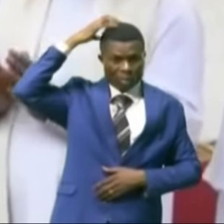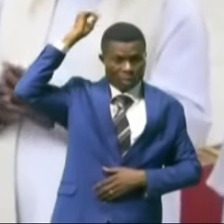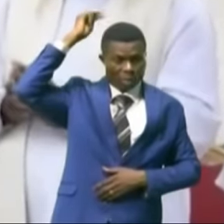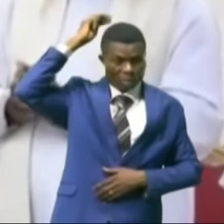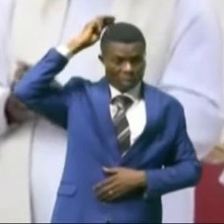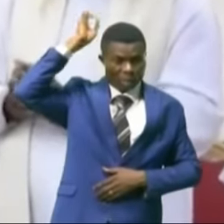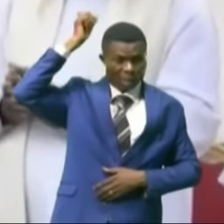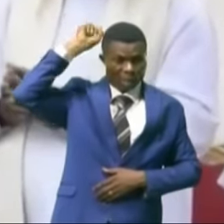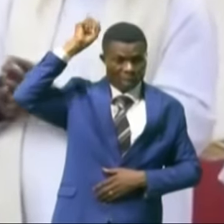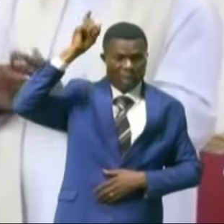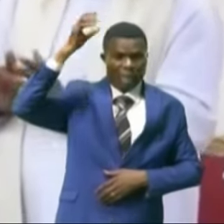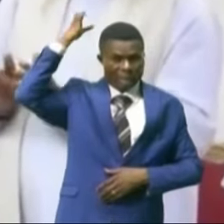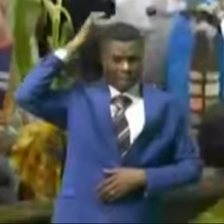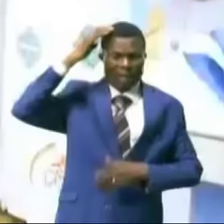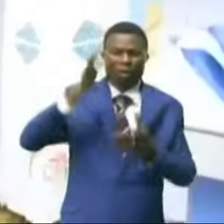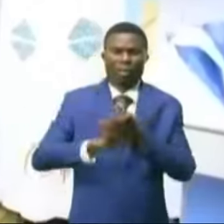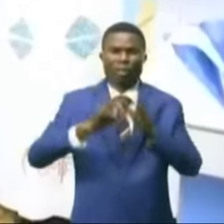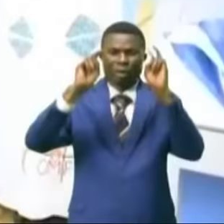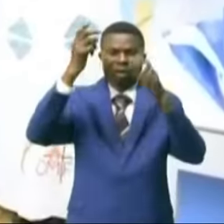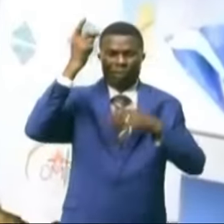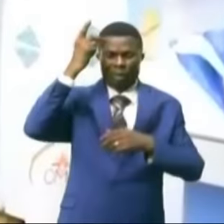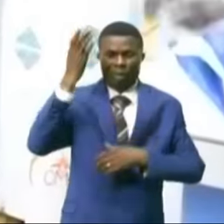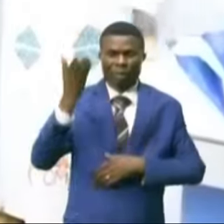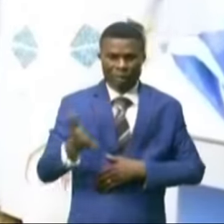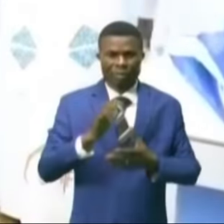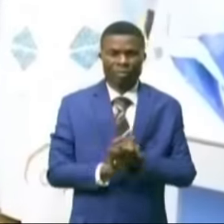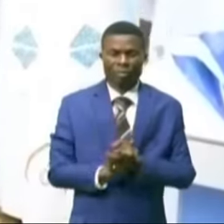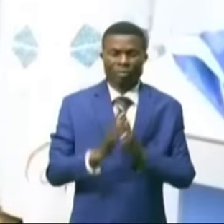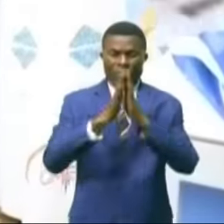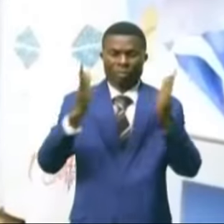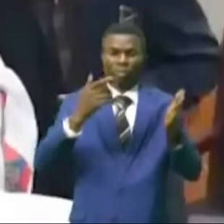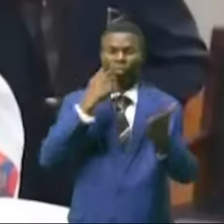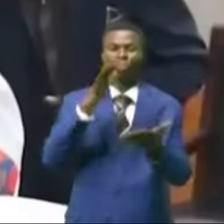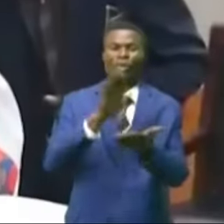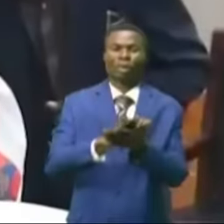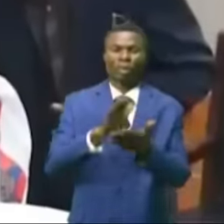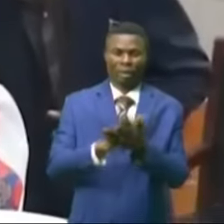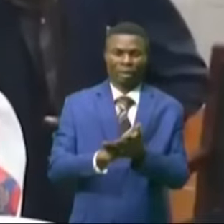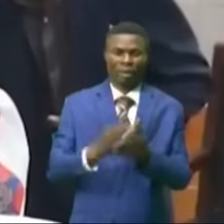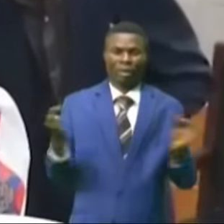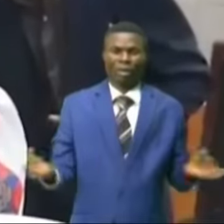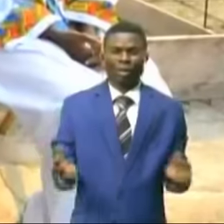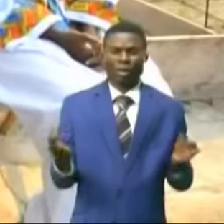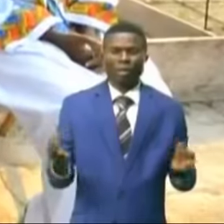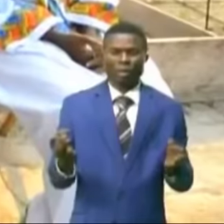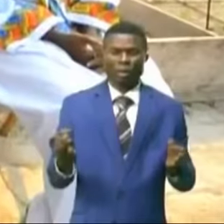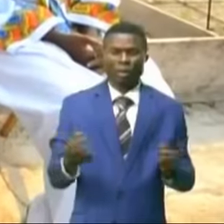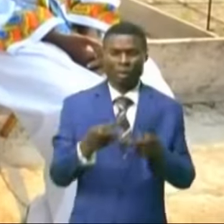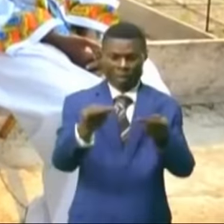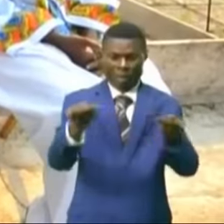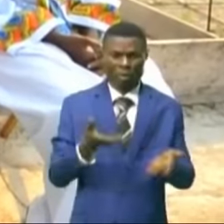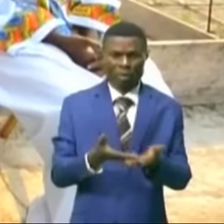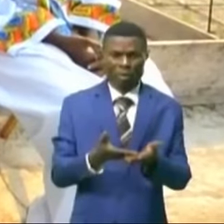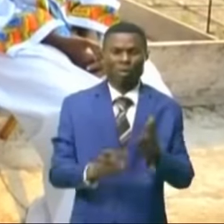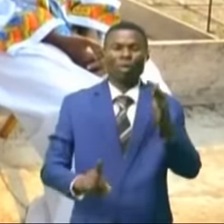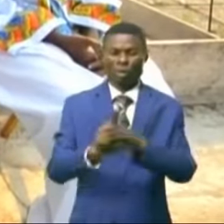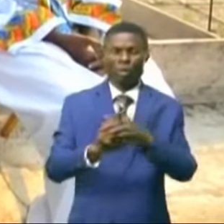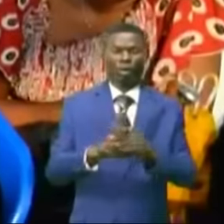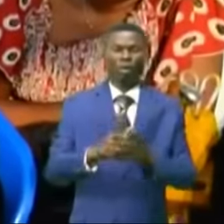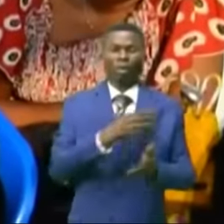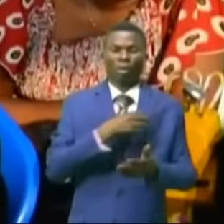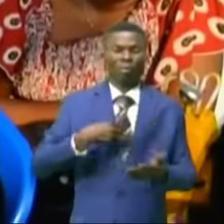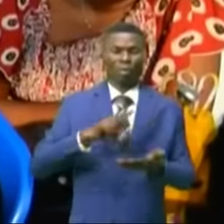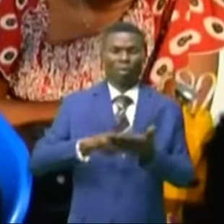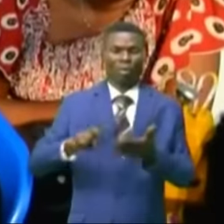l'époque archevêque métropolitain. Durant la messe d'action des grâces célébrée sur le lieu des apparitions, connue